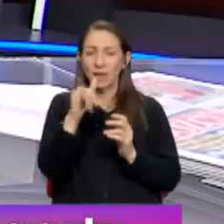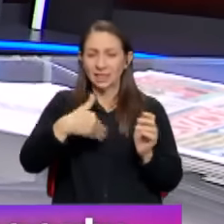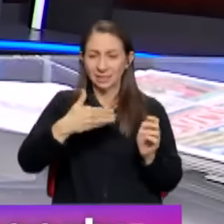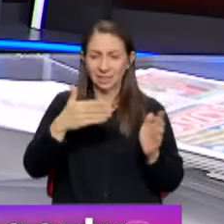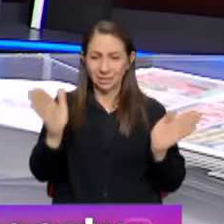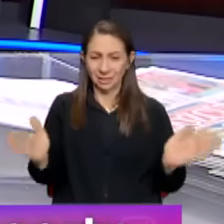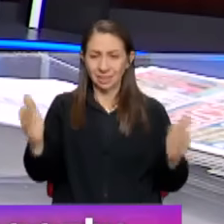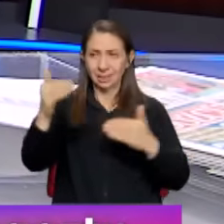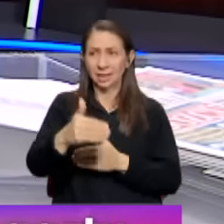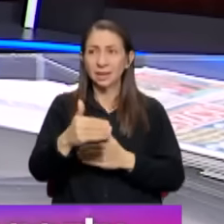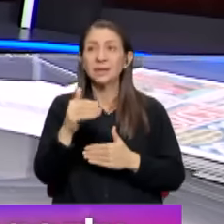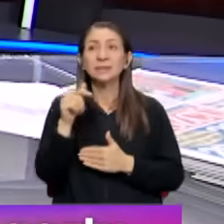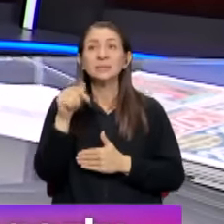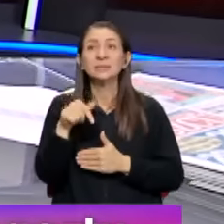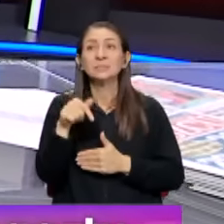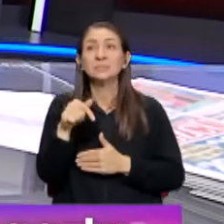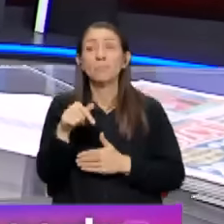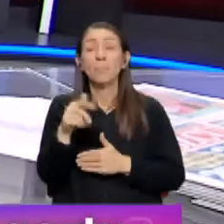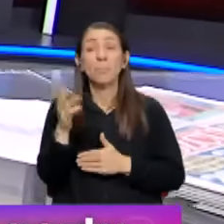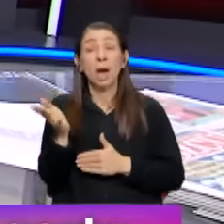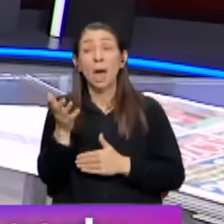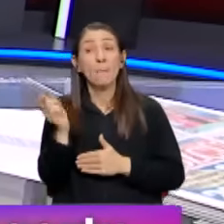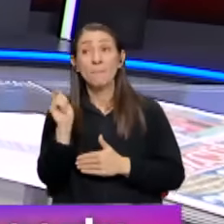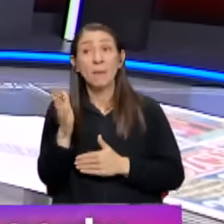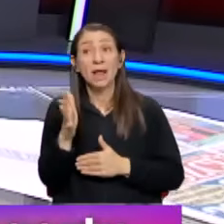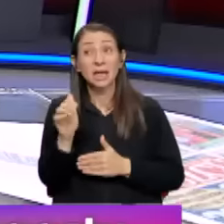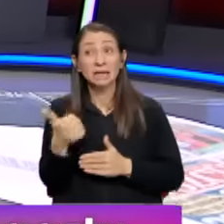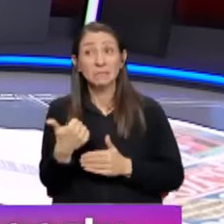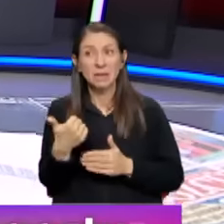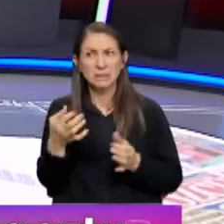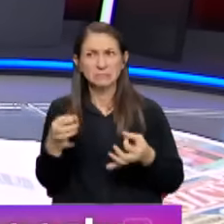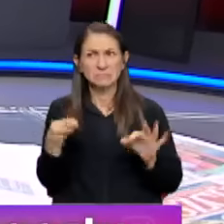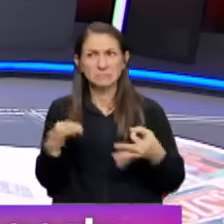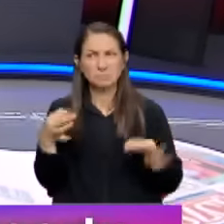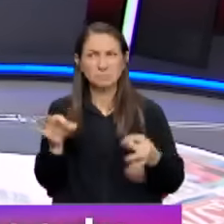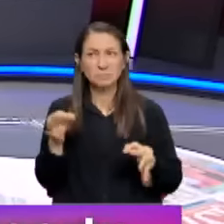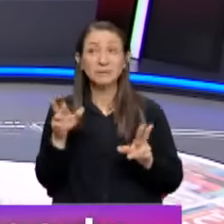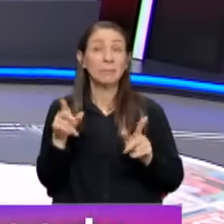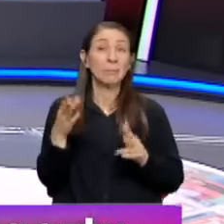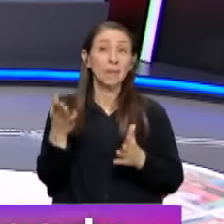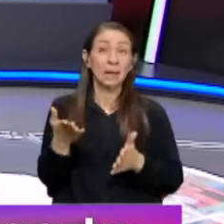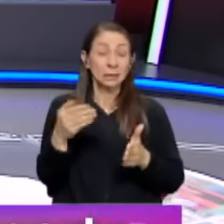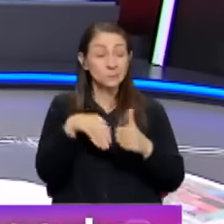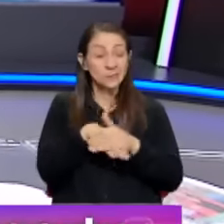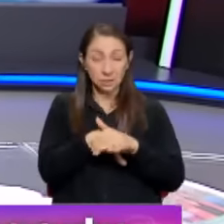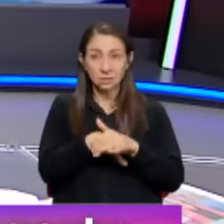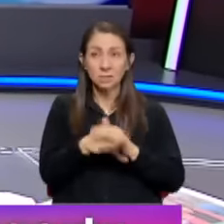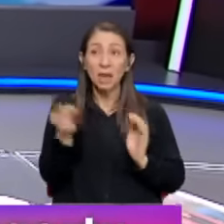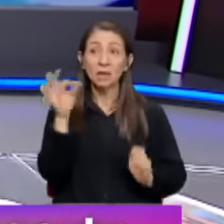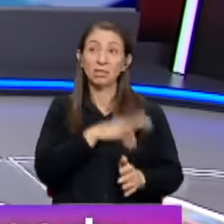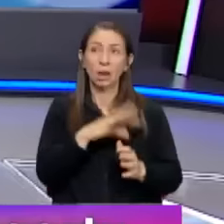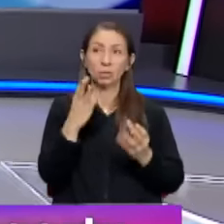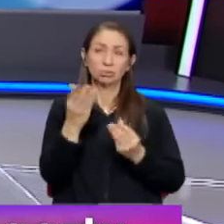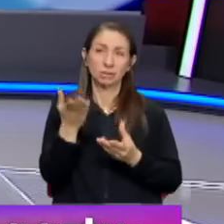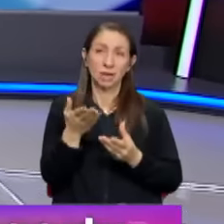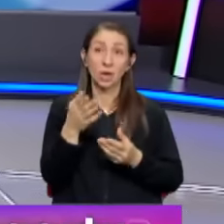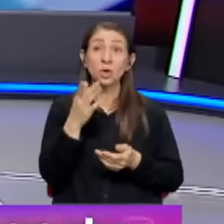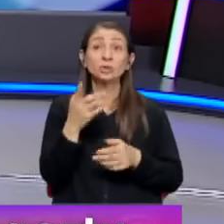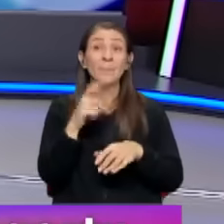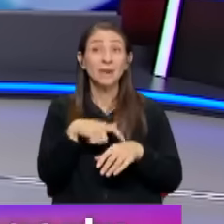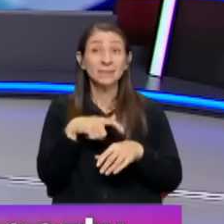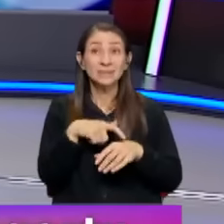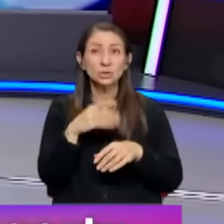kağıdı. Şimdi bayağı pahalı, kıymetli. Yastık altında tutsanız bayağı bir kar elde edeceksiniz. O